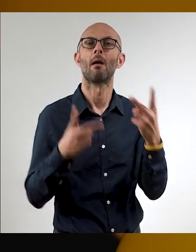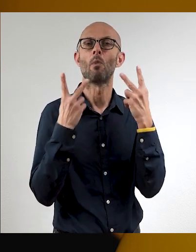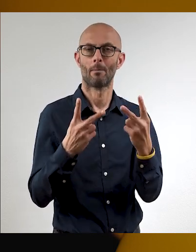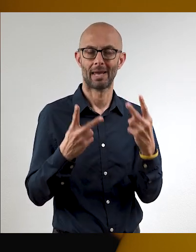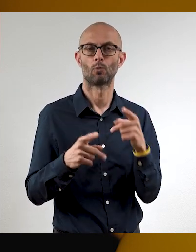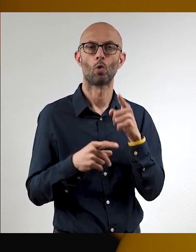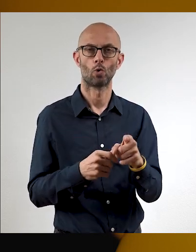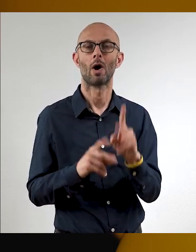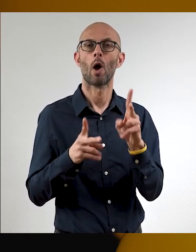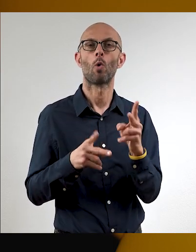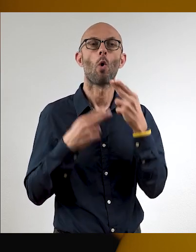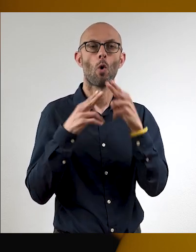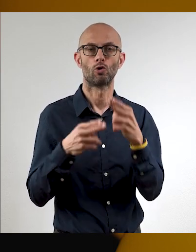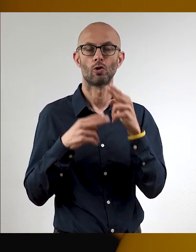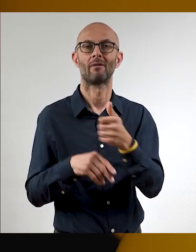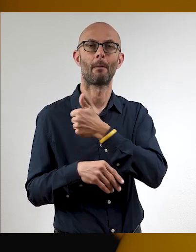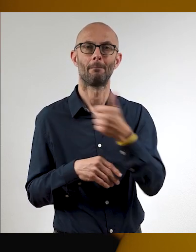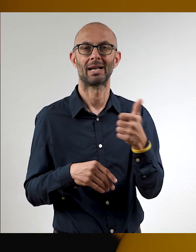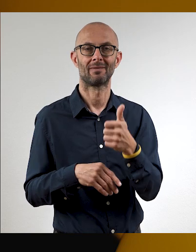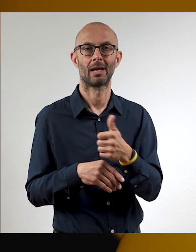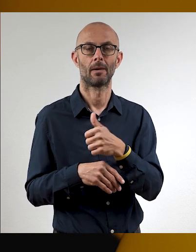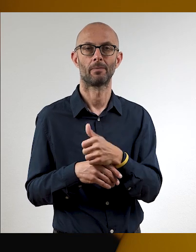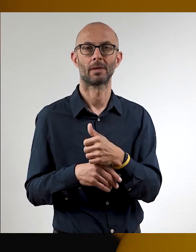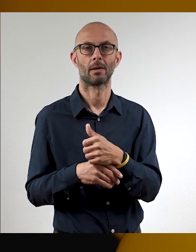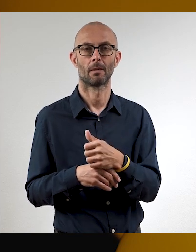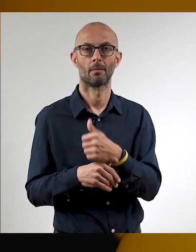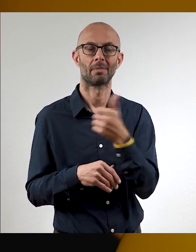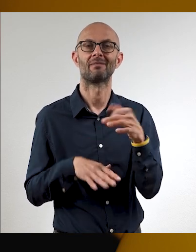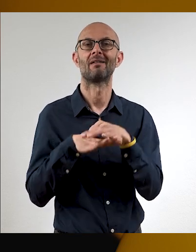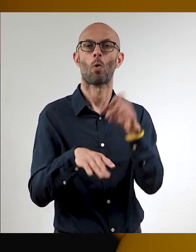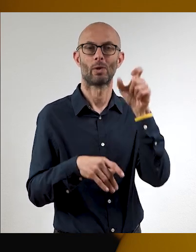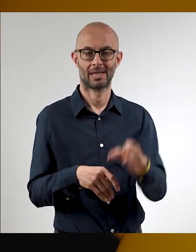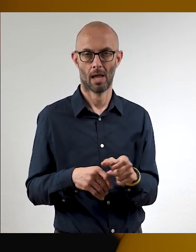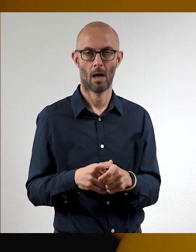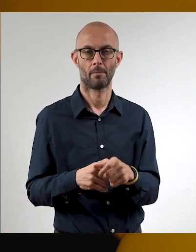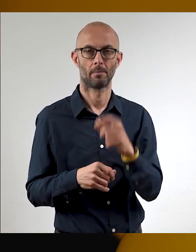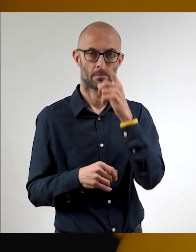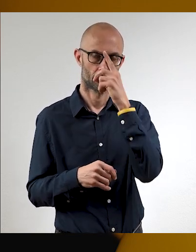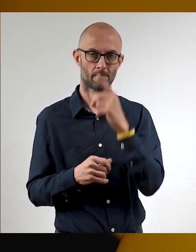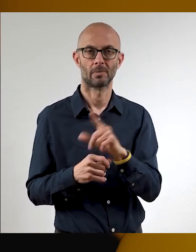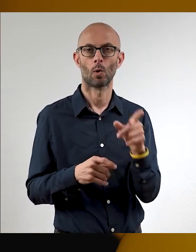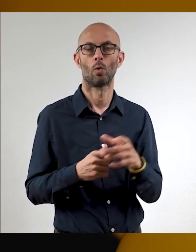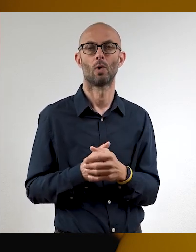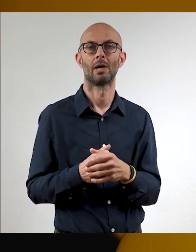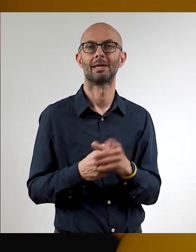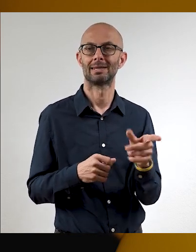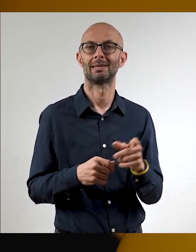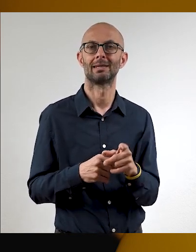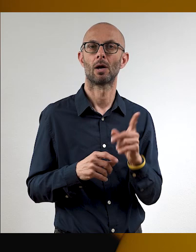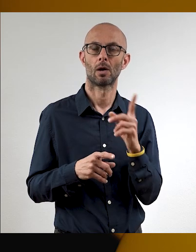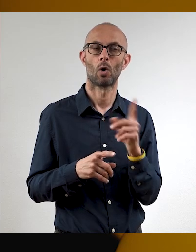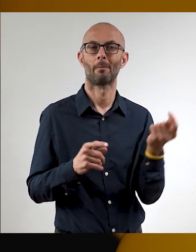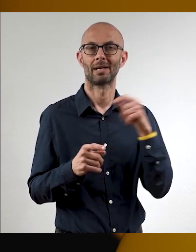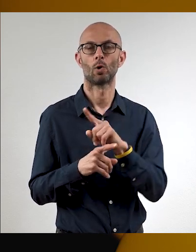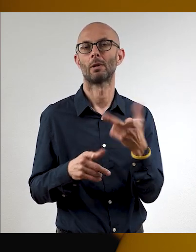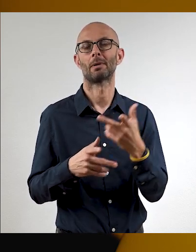pomembno to, kako se odzove prvi vodja. Ne? Tako, ko